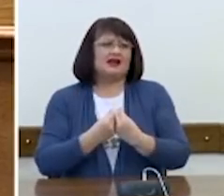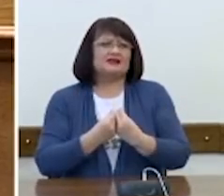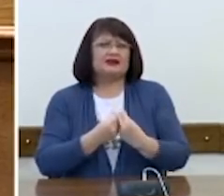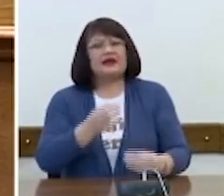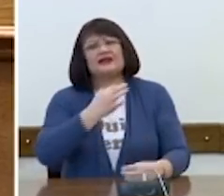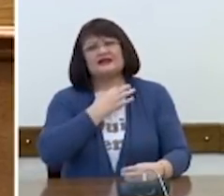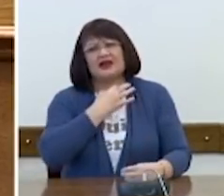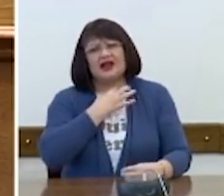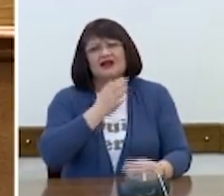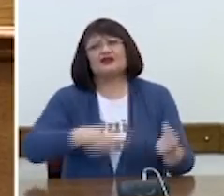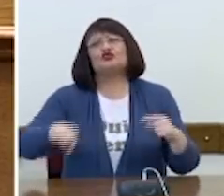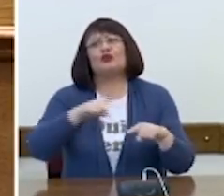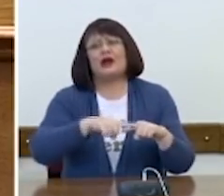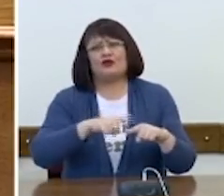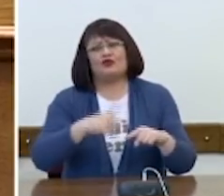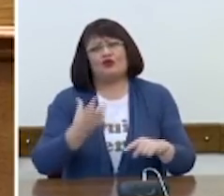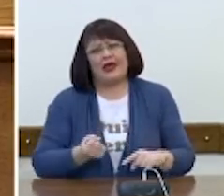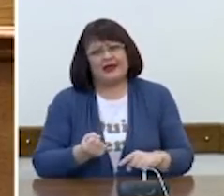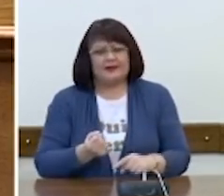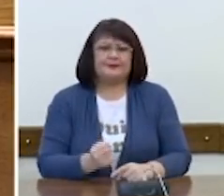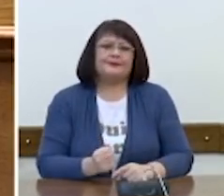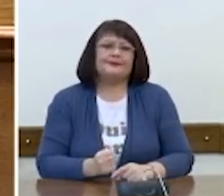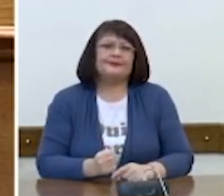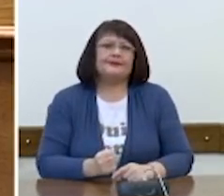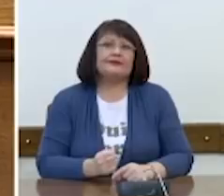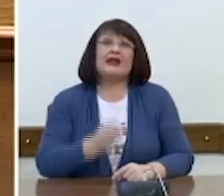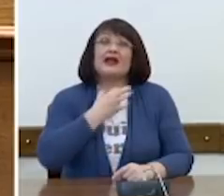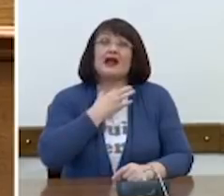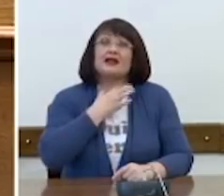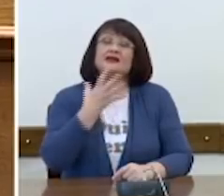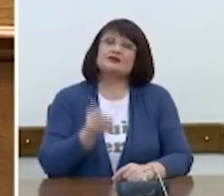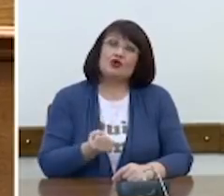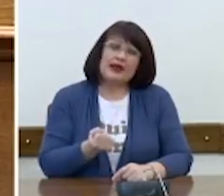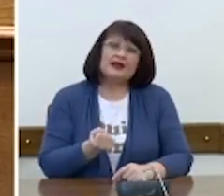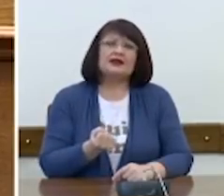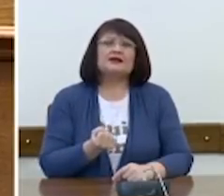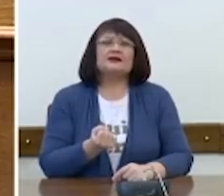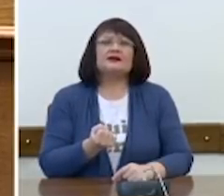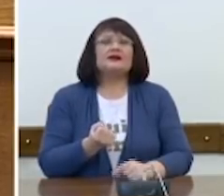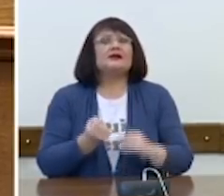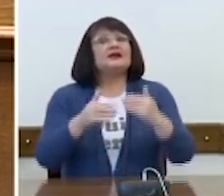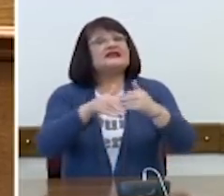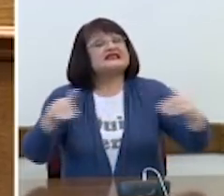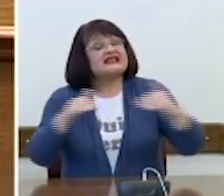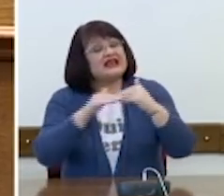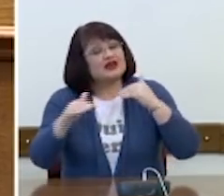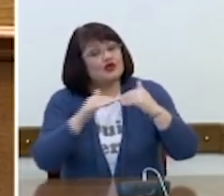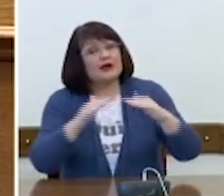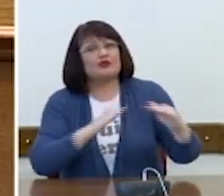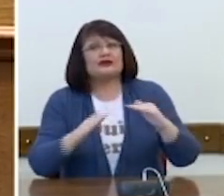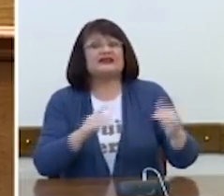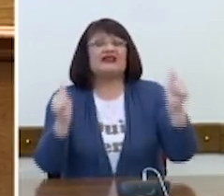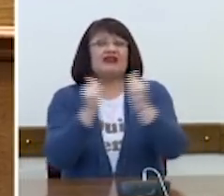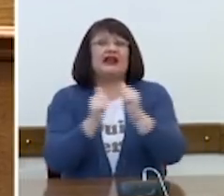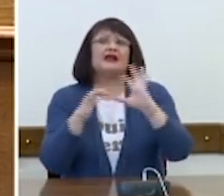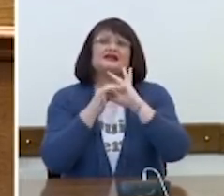του ελληνικού λαού, συμπεριλαμβανομένων των αναγκών του για τη θωράκιση των συνόρων, της φιλίας, της συνεργασίας